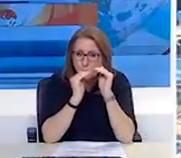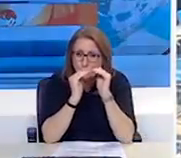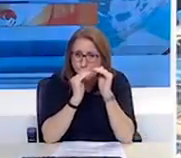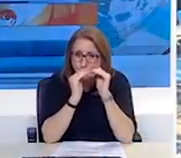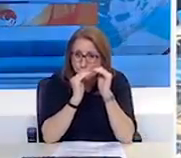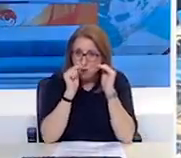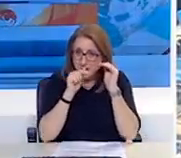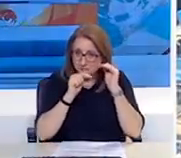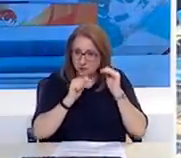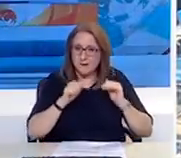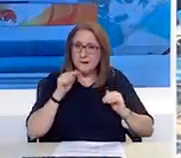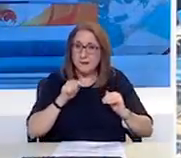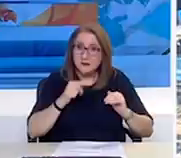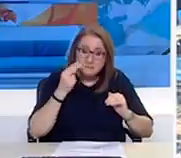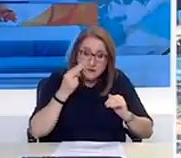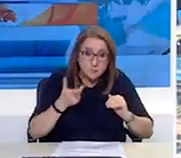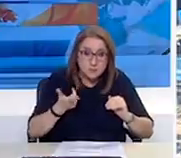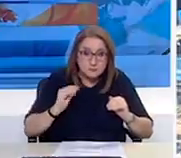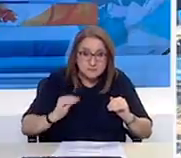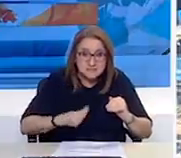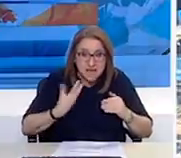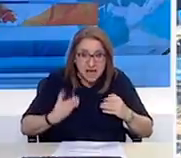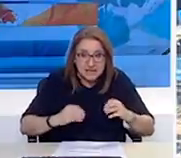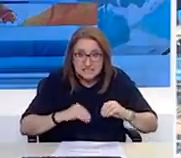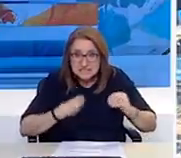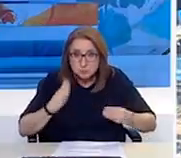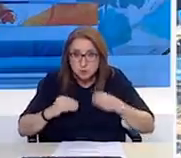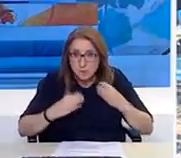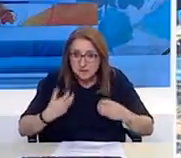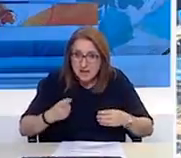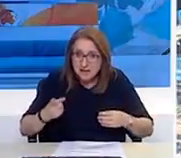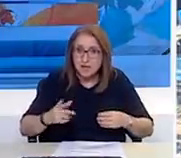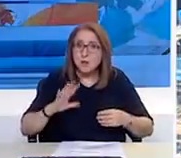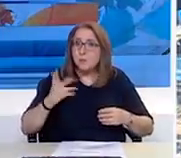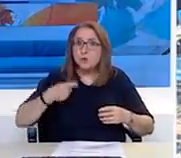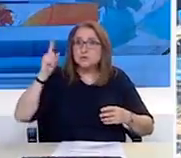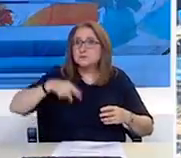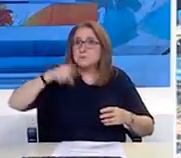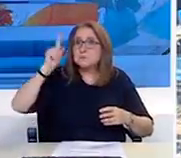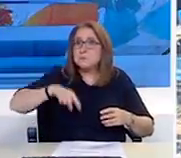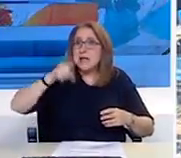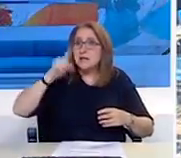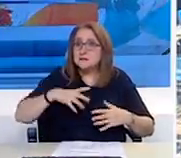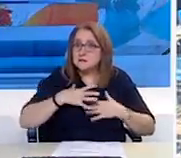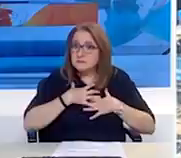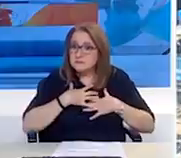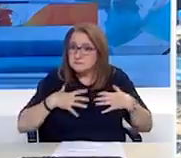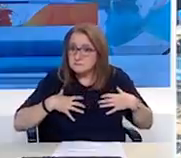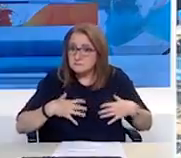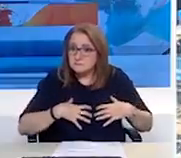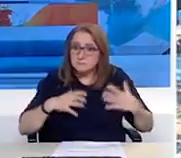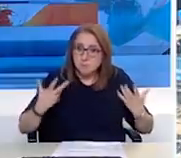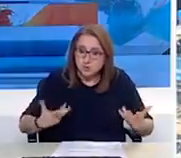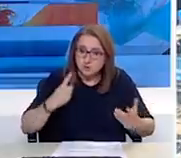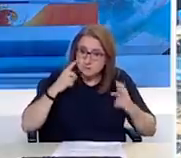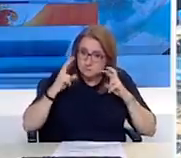με το, την παρουσία συμπτωμάτων στον άνθρωπο, το πόσο κρατάει η παρουσία αυτού του ιού και η θετικότητα με τις μοριακές